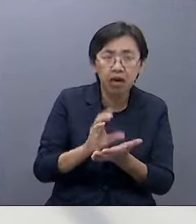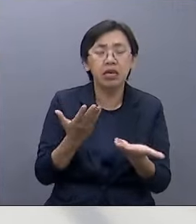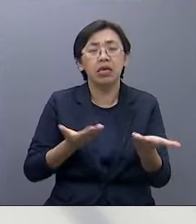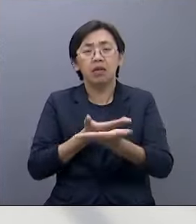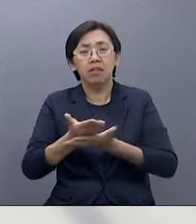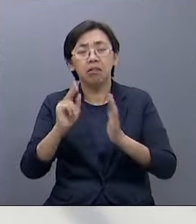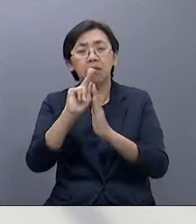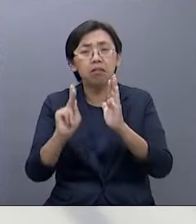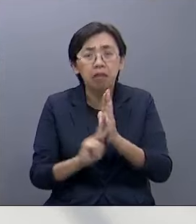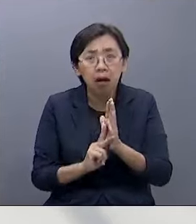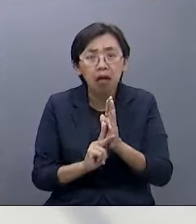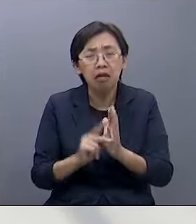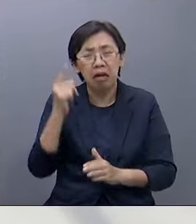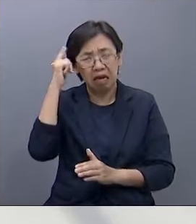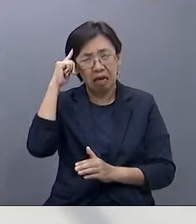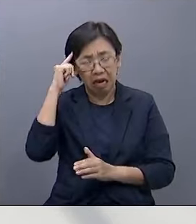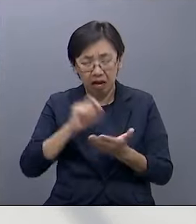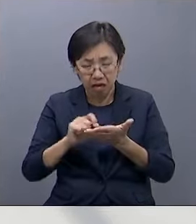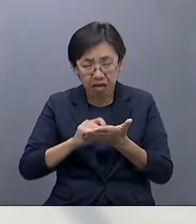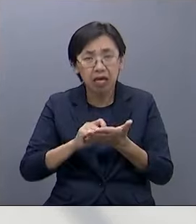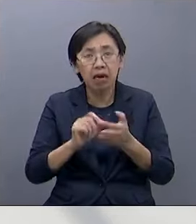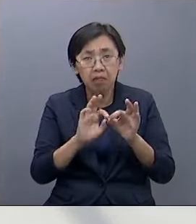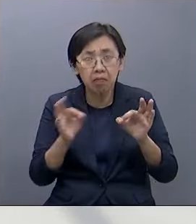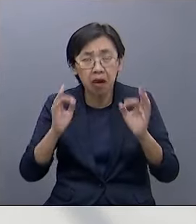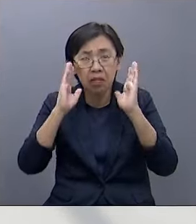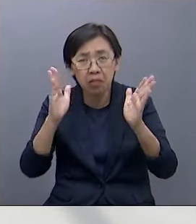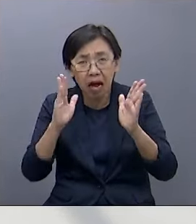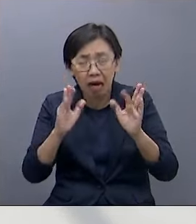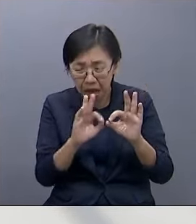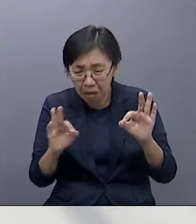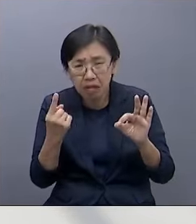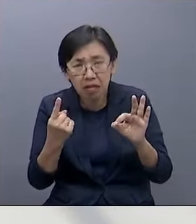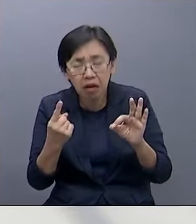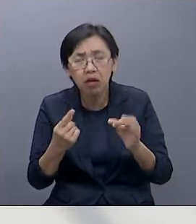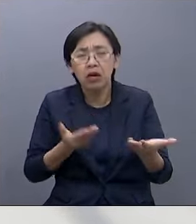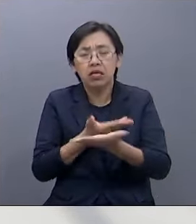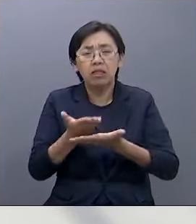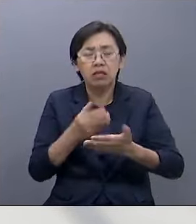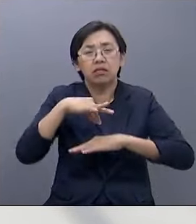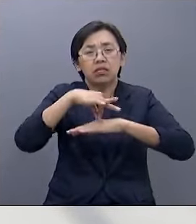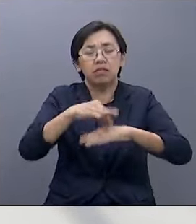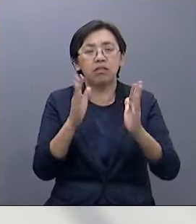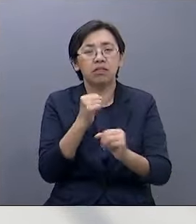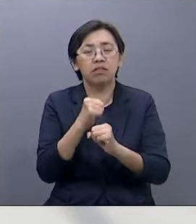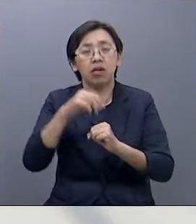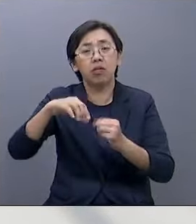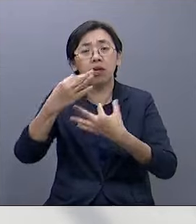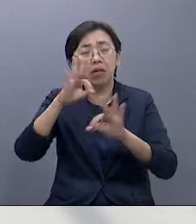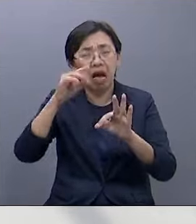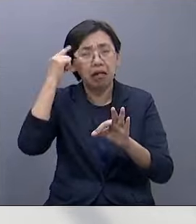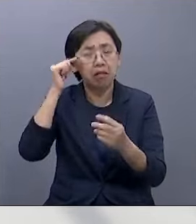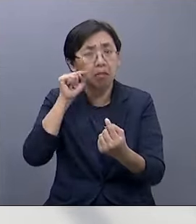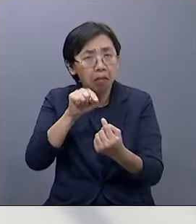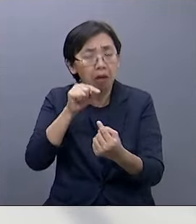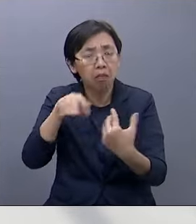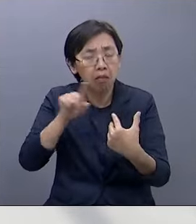ร่างกฎหมายต่างๆแล้วก็ต้องพิจารณาบุบุคคลเข้าดำรงตำแหน่งในองค์กรอิสระทั้งหลายแล้วหรือเปล่าอีกอย่าง